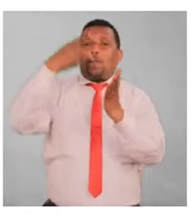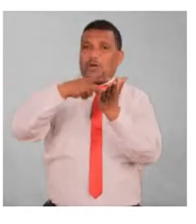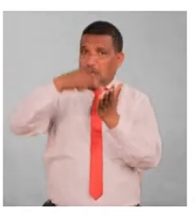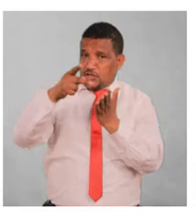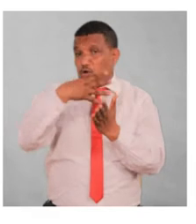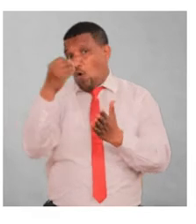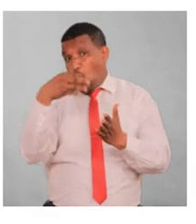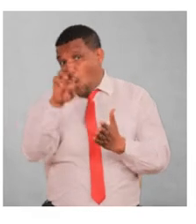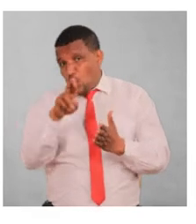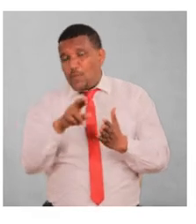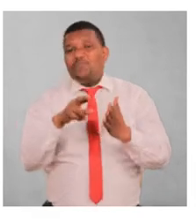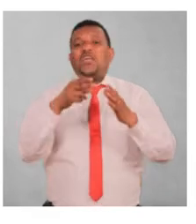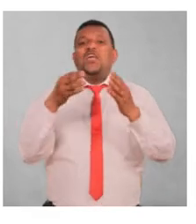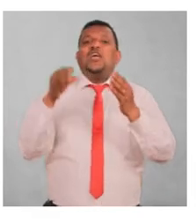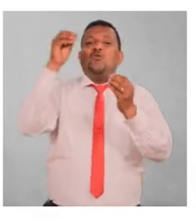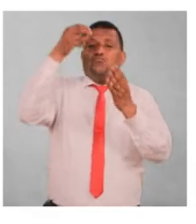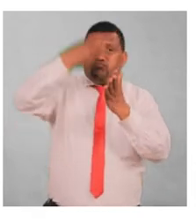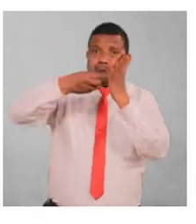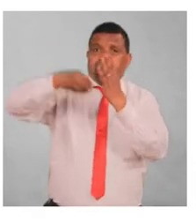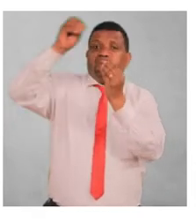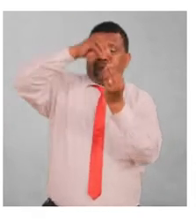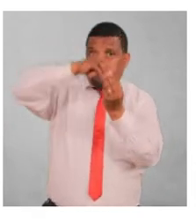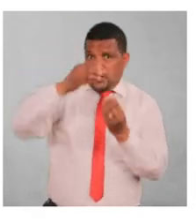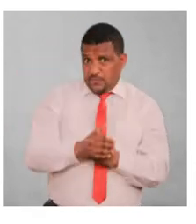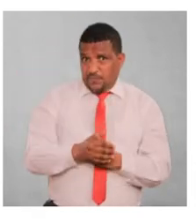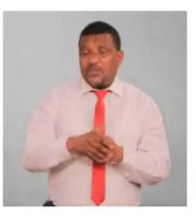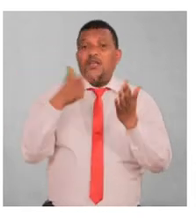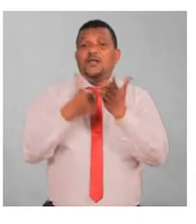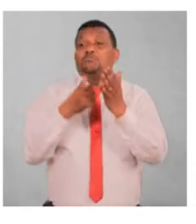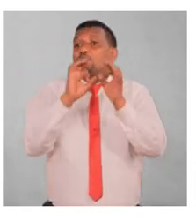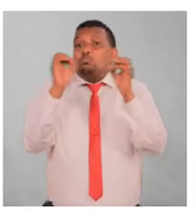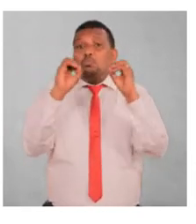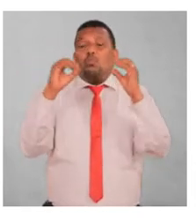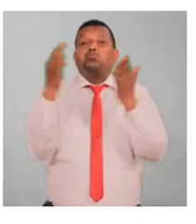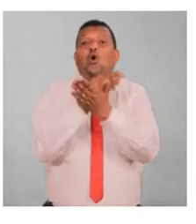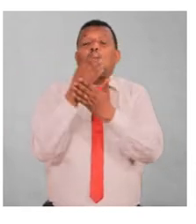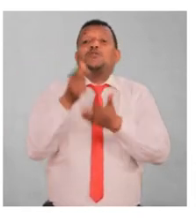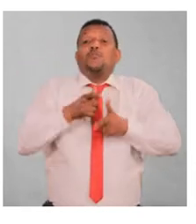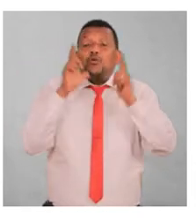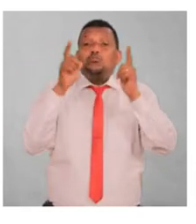प्राइस और इनफॉरमेशन विद दर्स ओं प्रोडक्शन